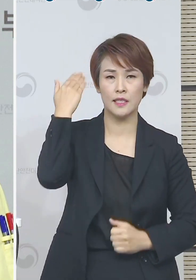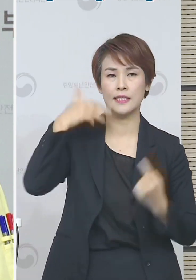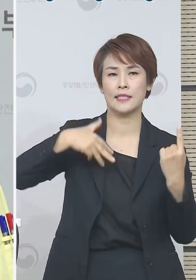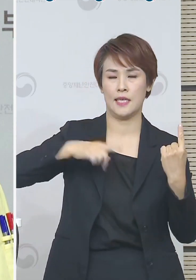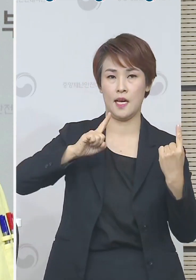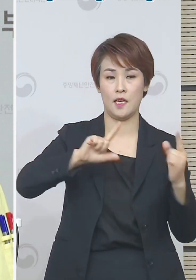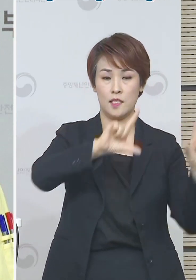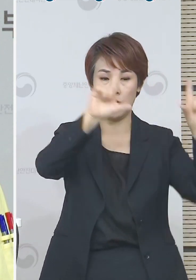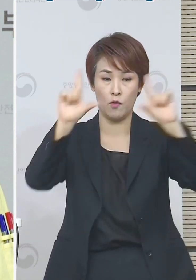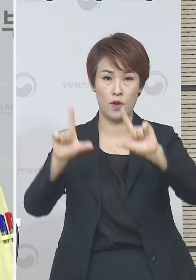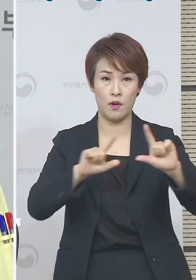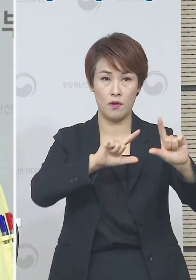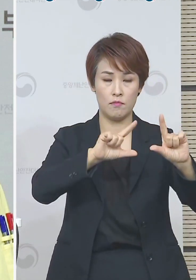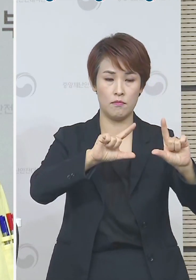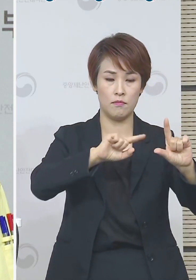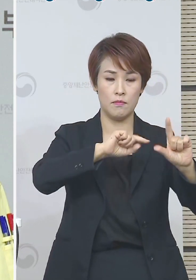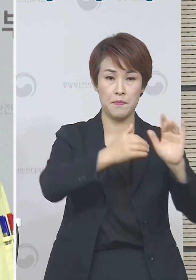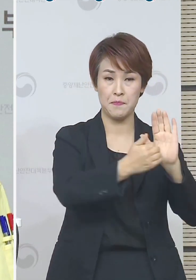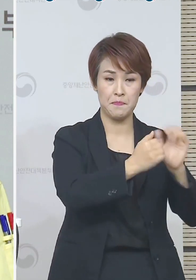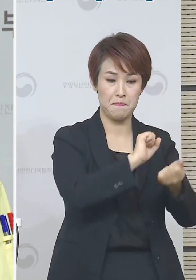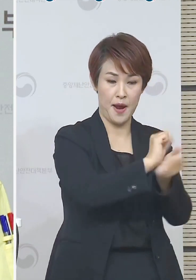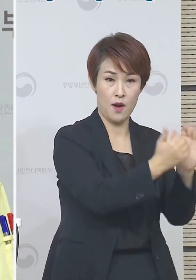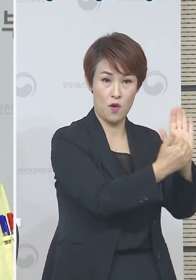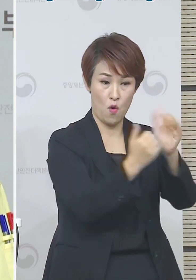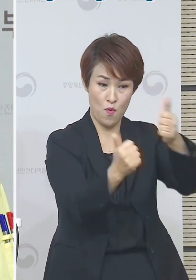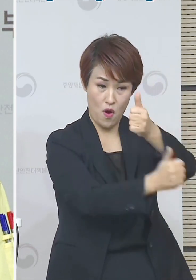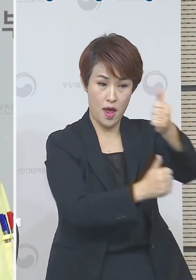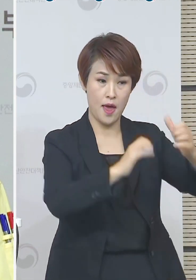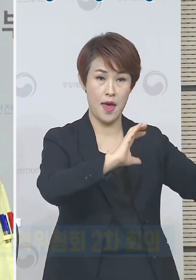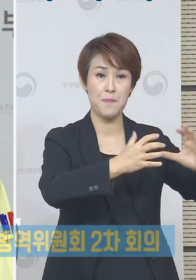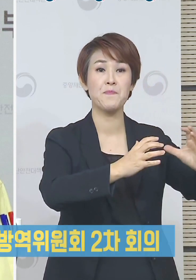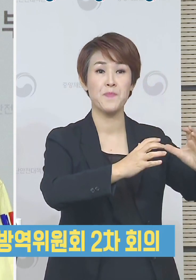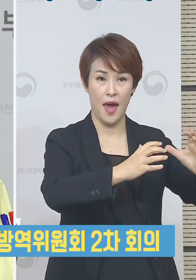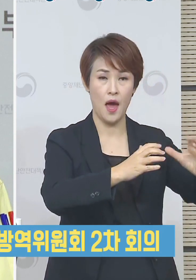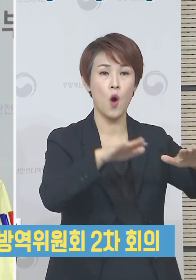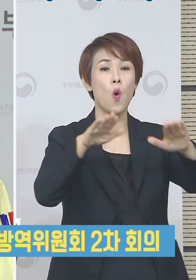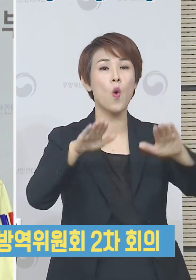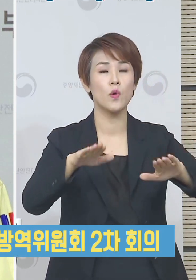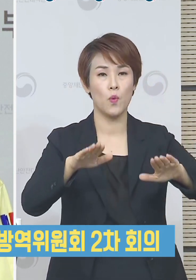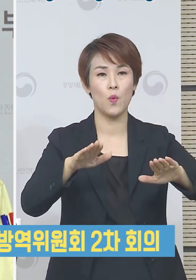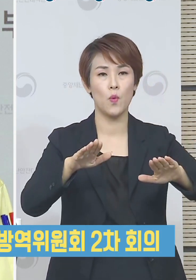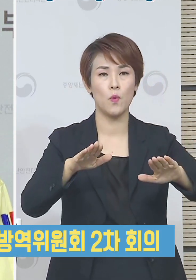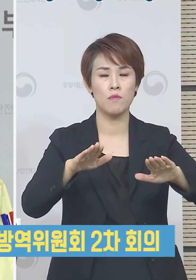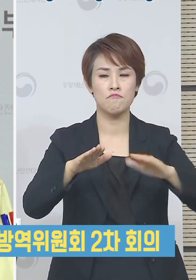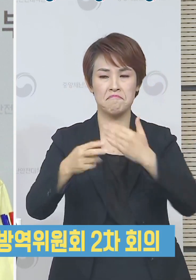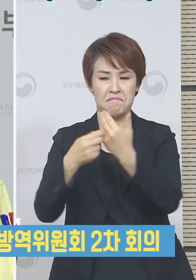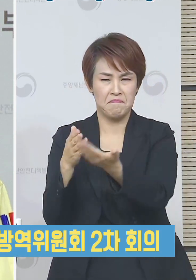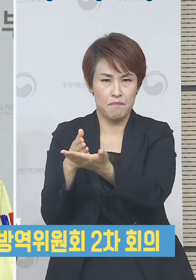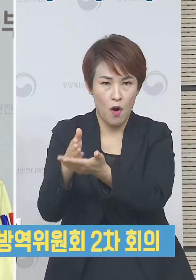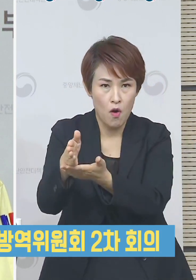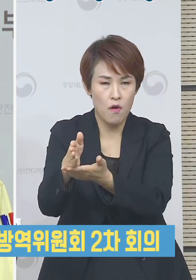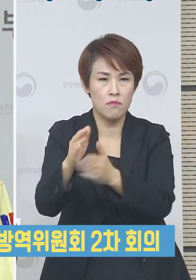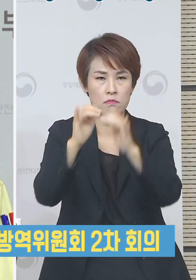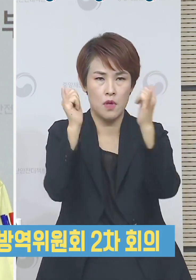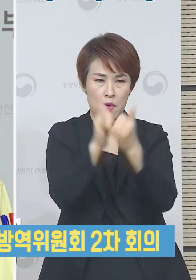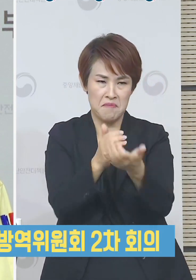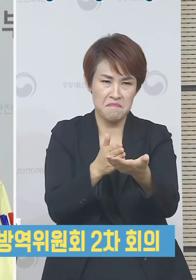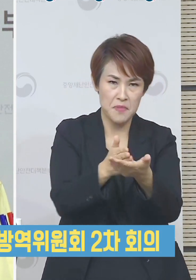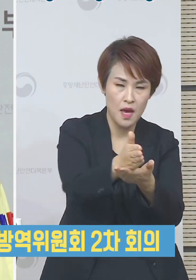1차 생활방역위원회 회의에 이어서 오늘도 방역, 의학 전문가,